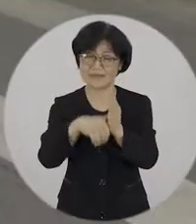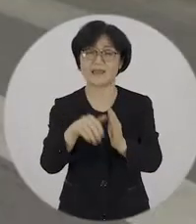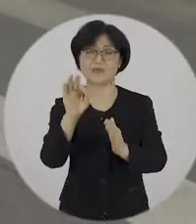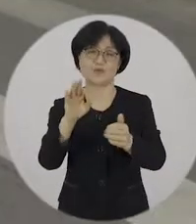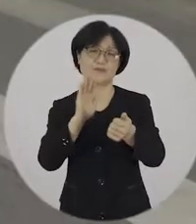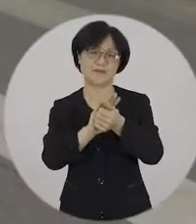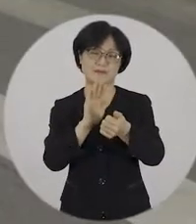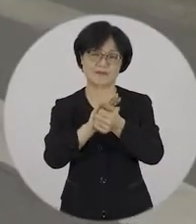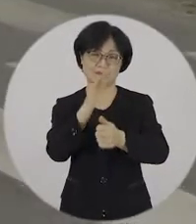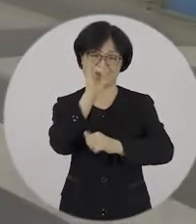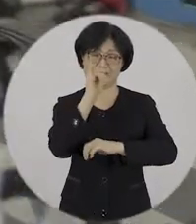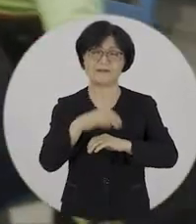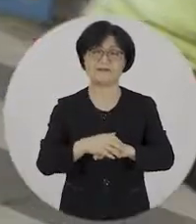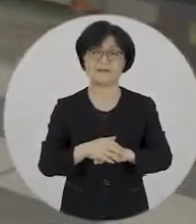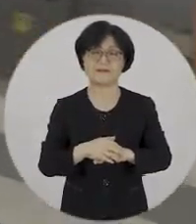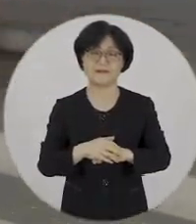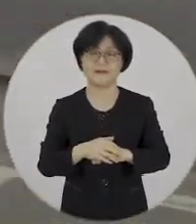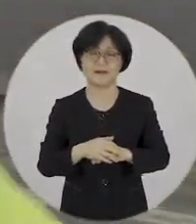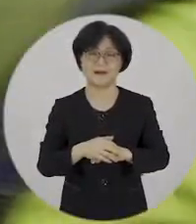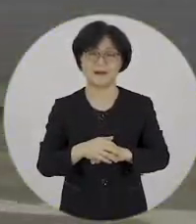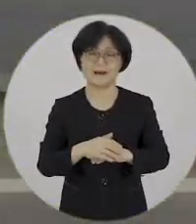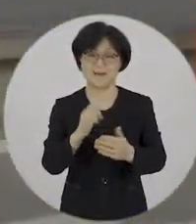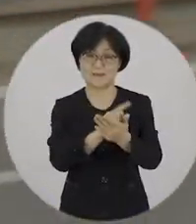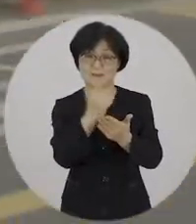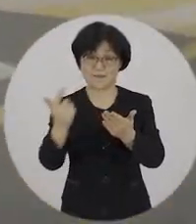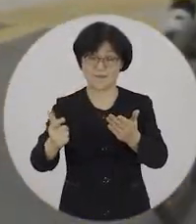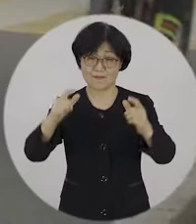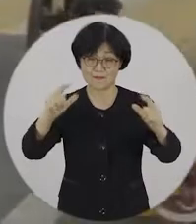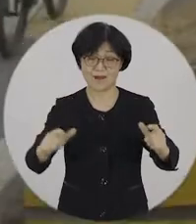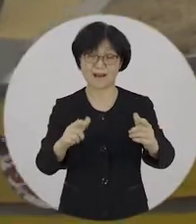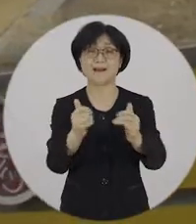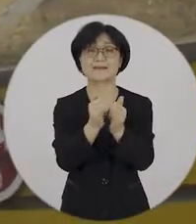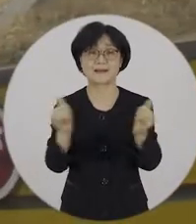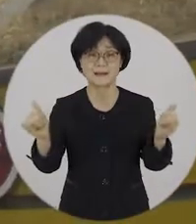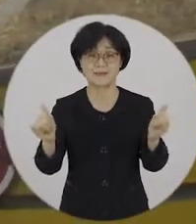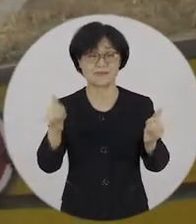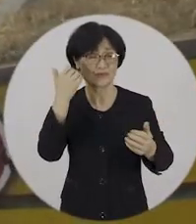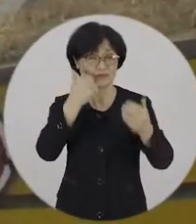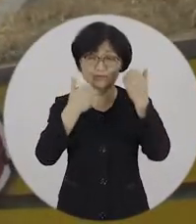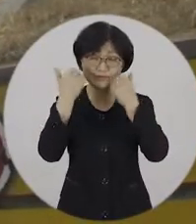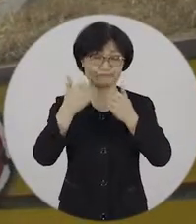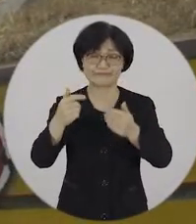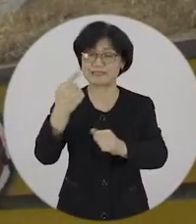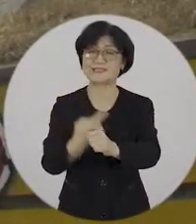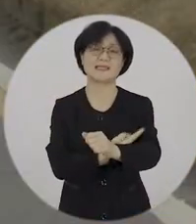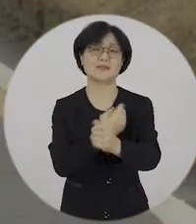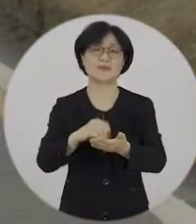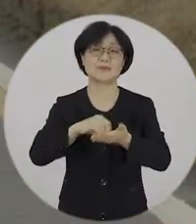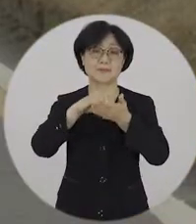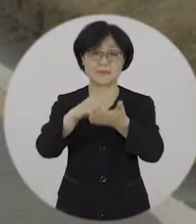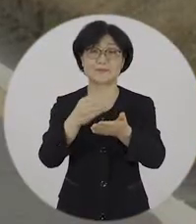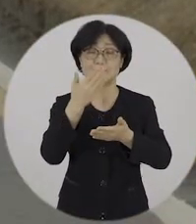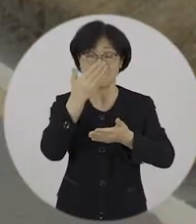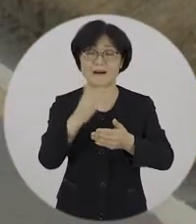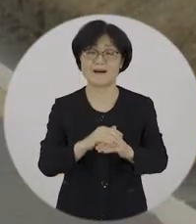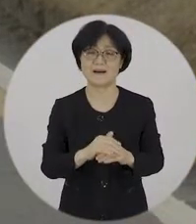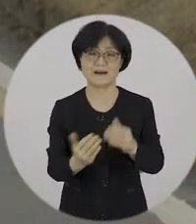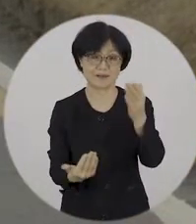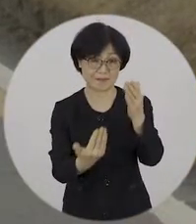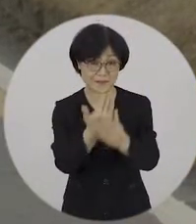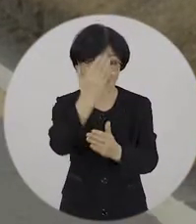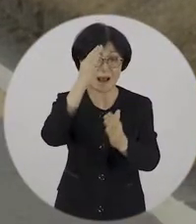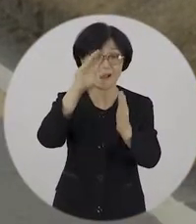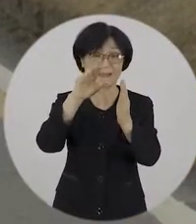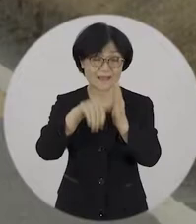위해 마련됐습니다. 강서구에 주민등록이 된 구민이면 별도 절차 없이 자동으로 가입되며 자전거 이용